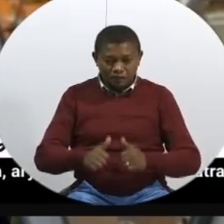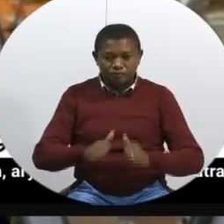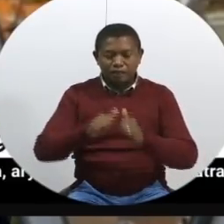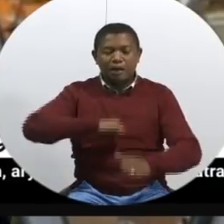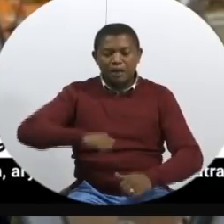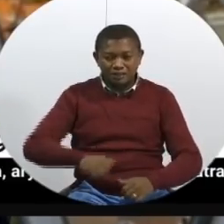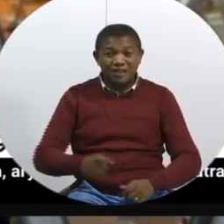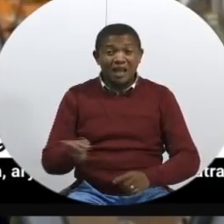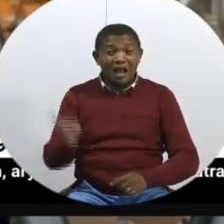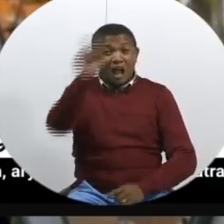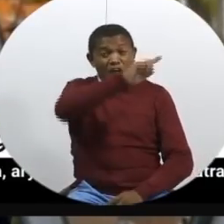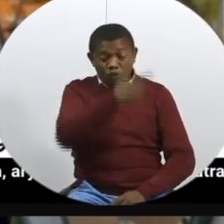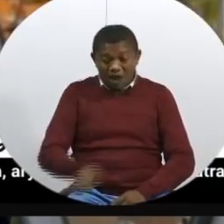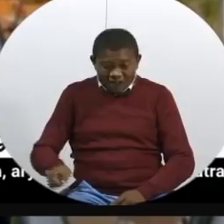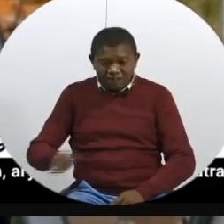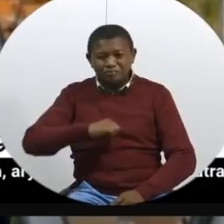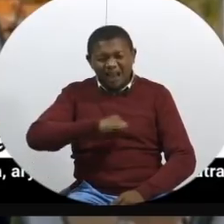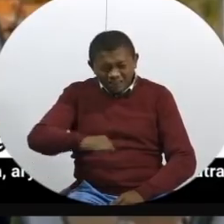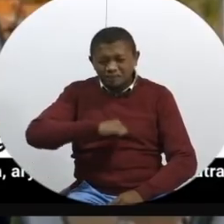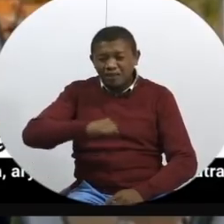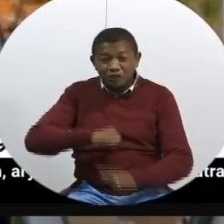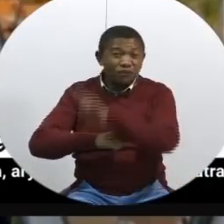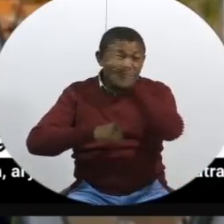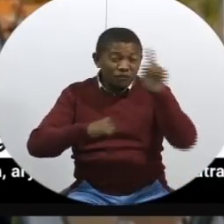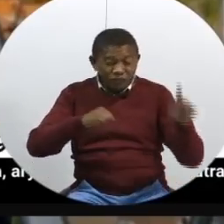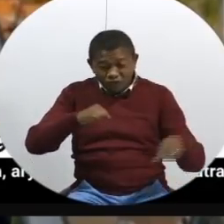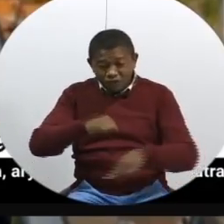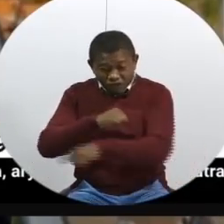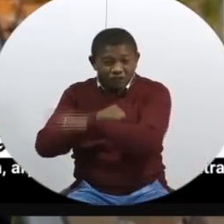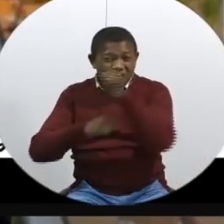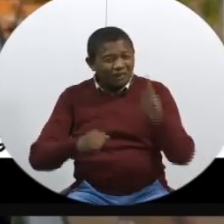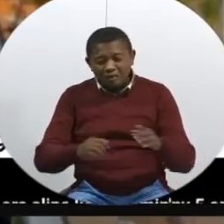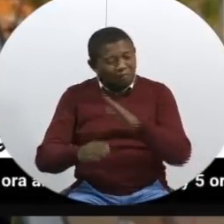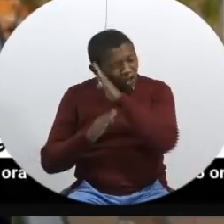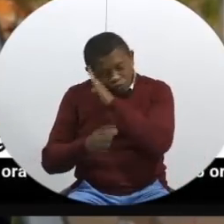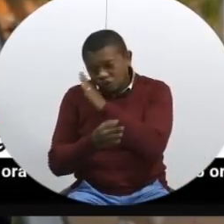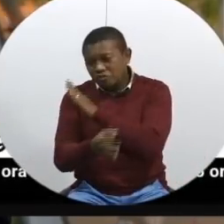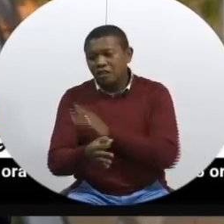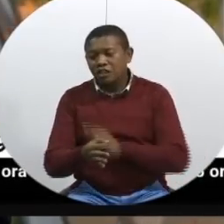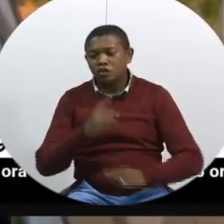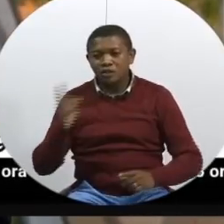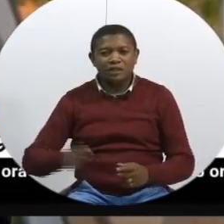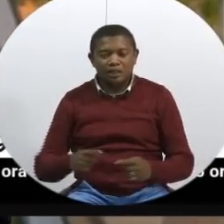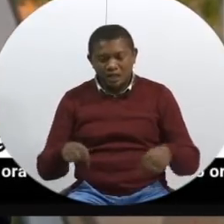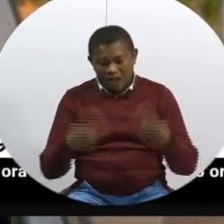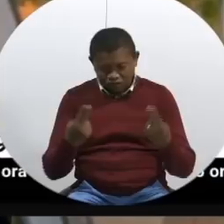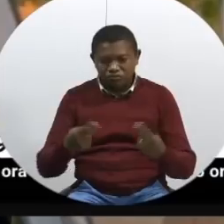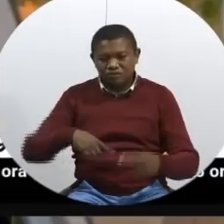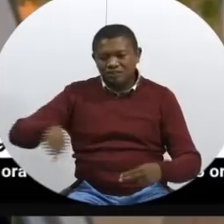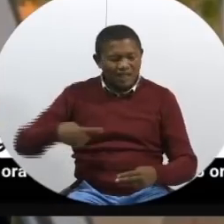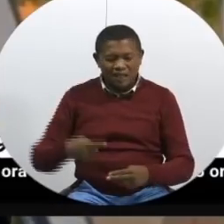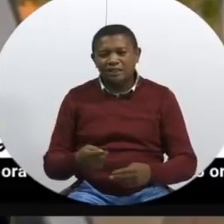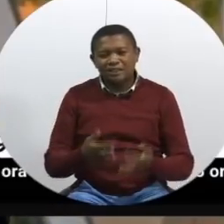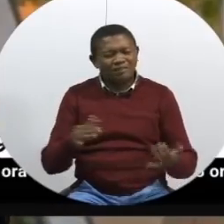aman'alina zara raha matory zara raha mandry satria lahara-pamehana loatra aminay